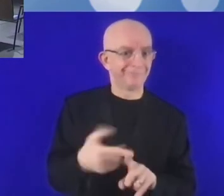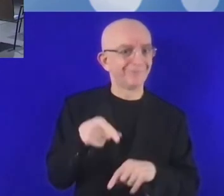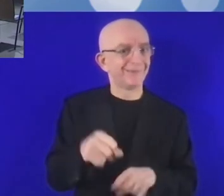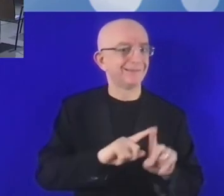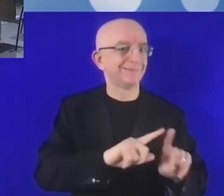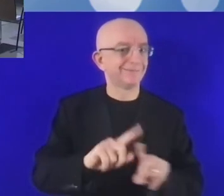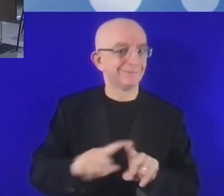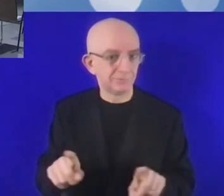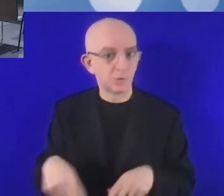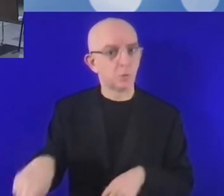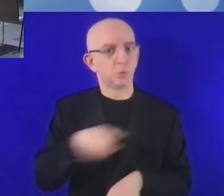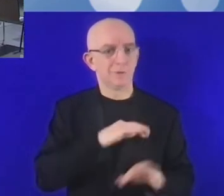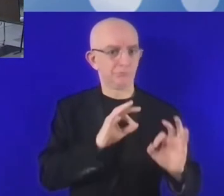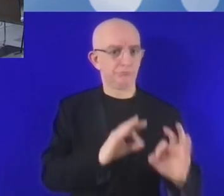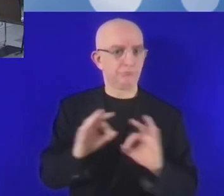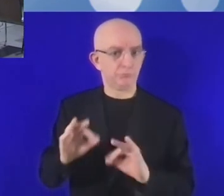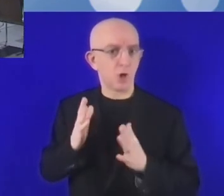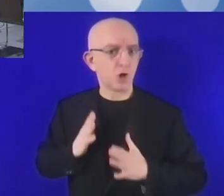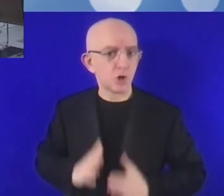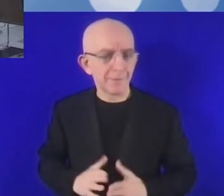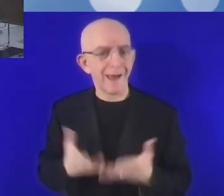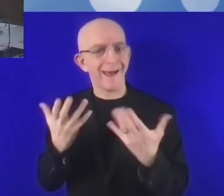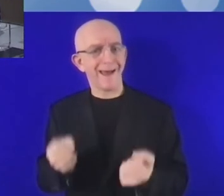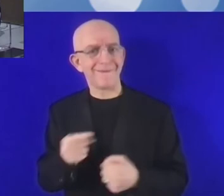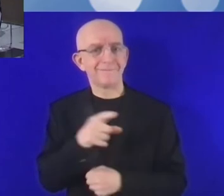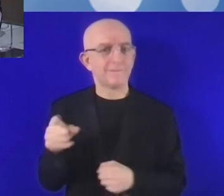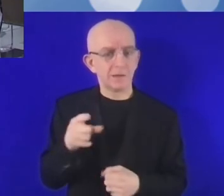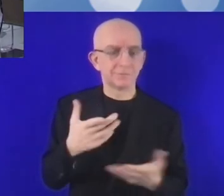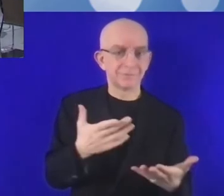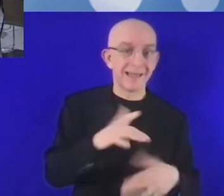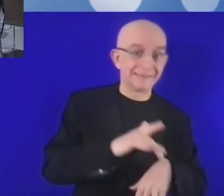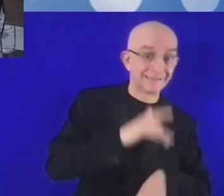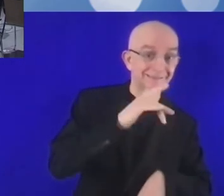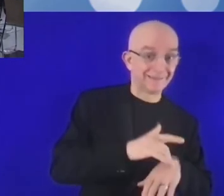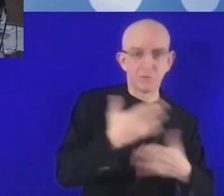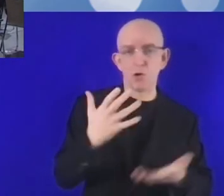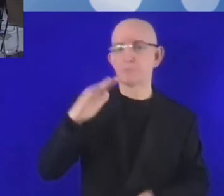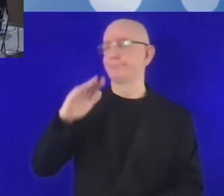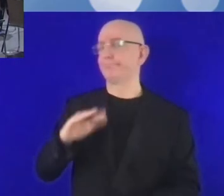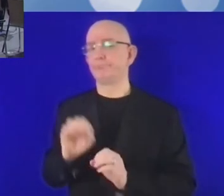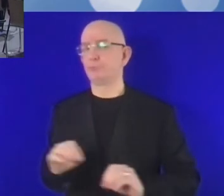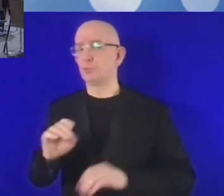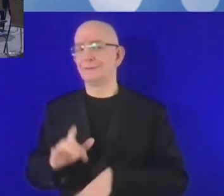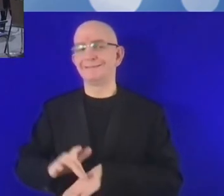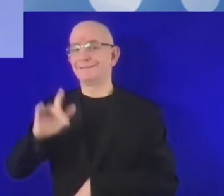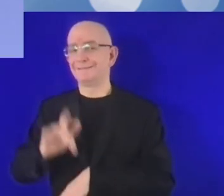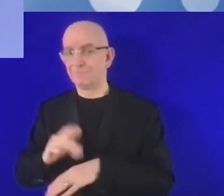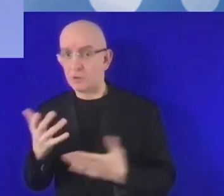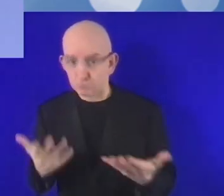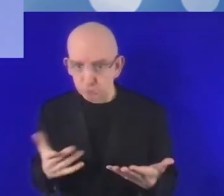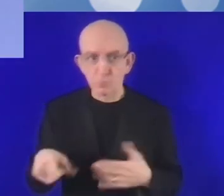L'art avait le moins dans un moins de différence de teint différent, de